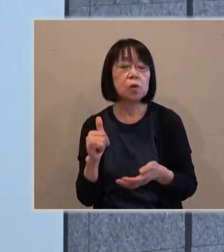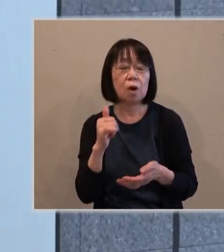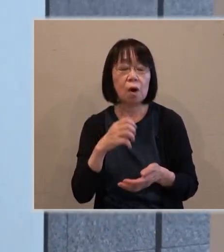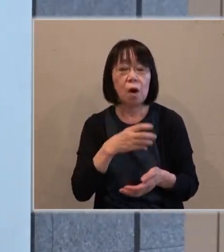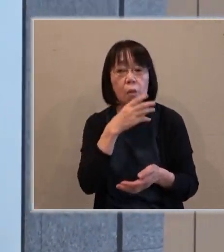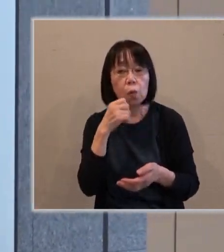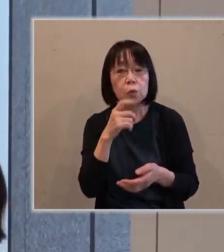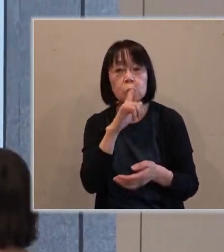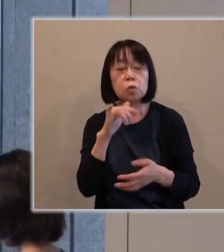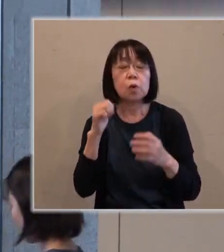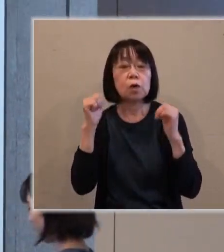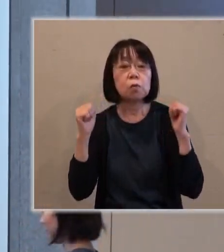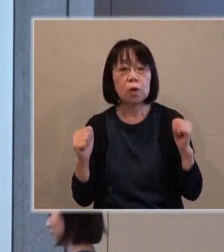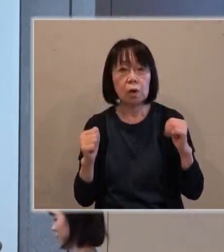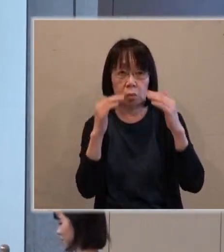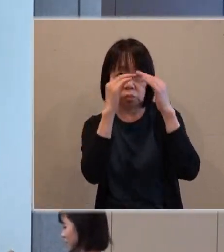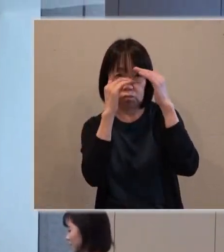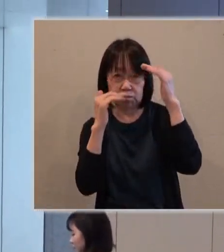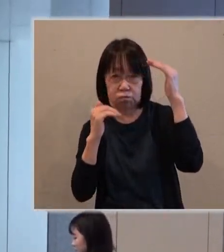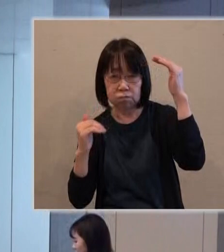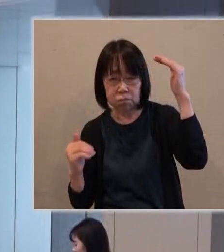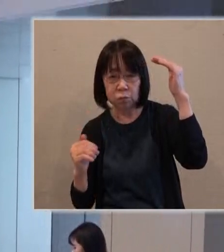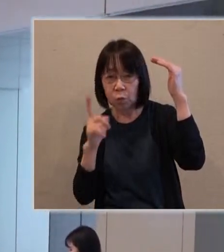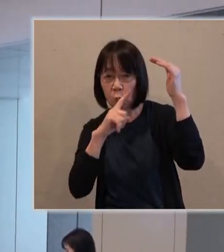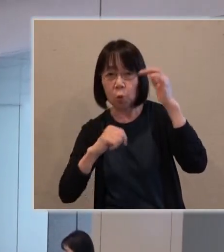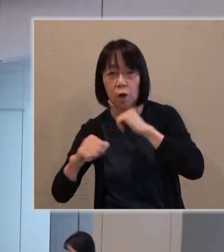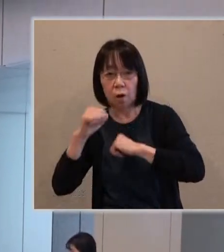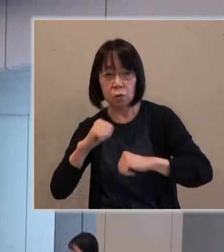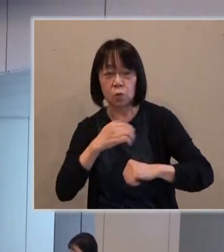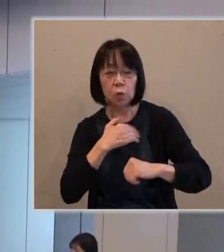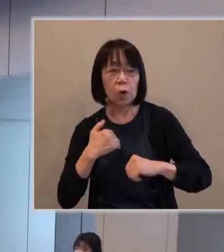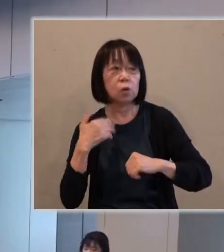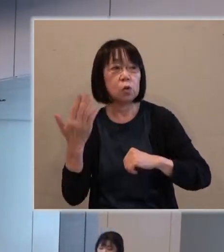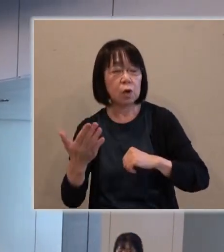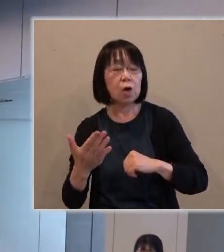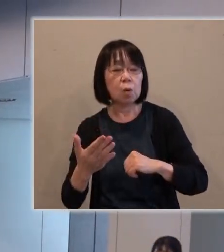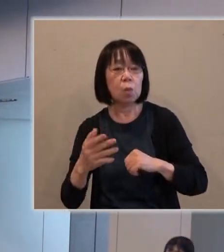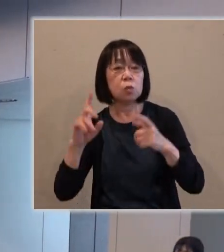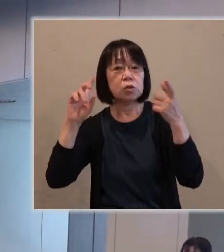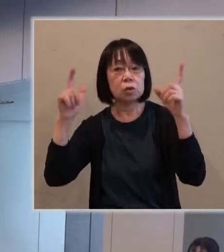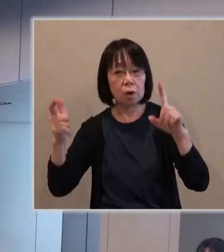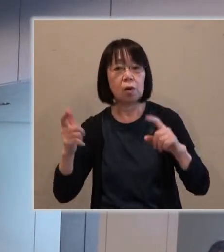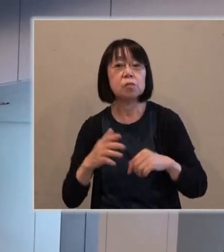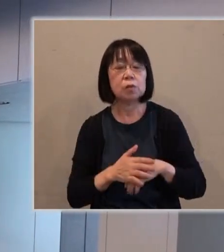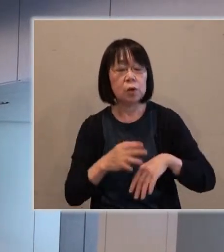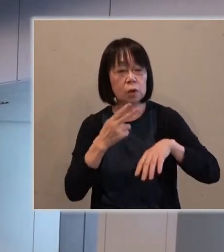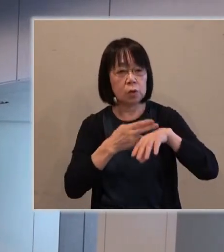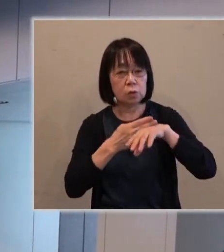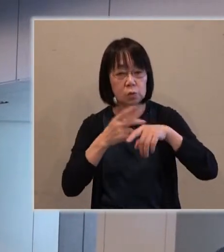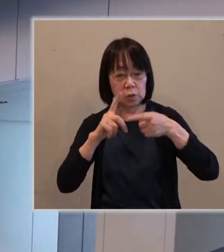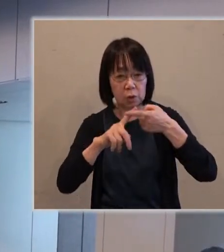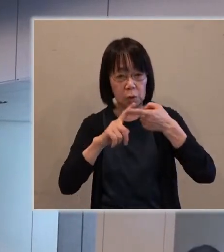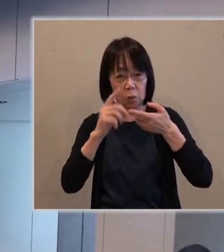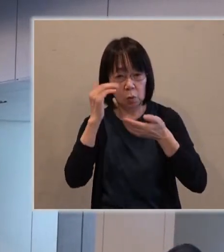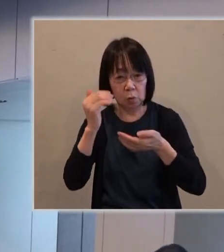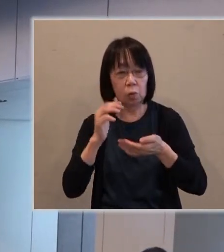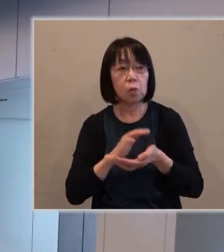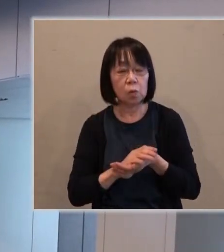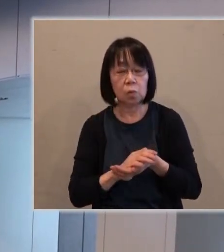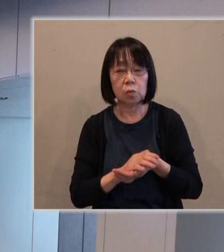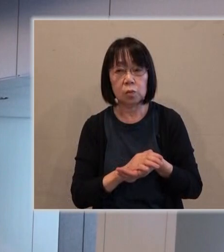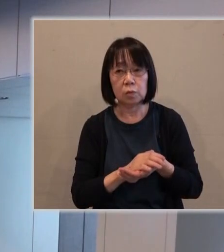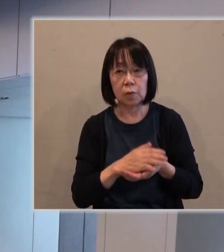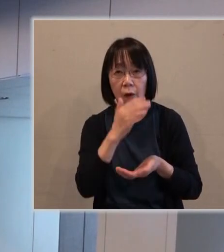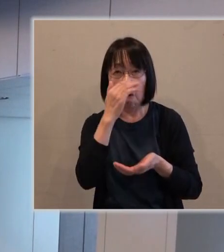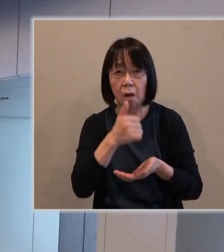違うっていうふうなところもあるから、どこで活躍できるかも違うんだと、そういう技術的なところとは言っても、どっちが偉いかとかっていうことは関係